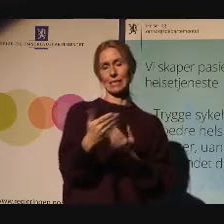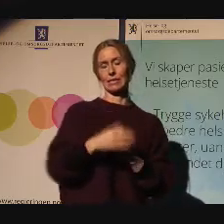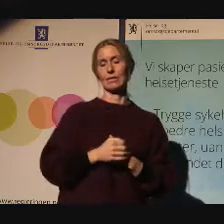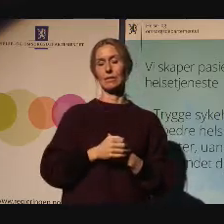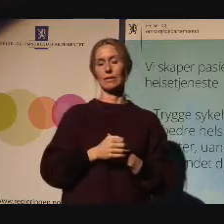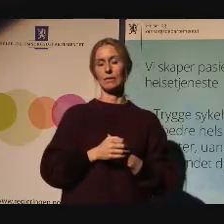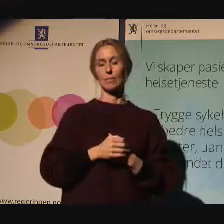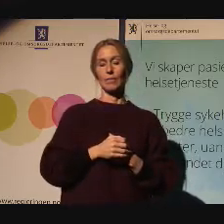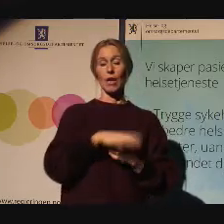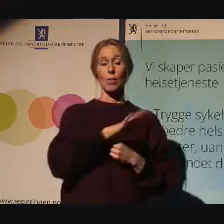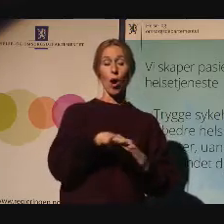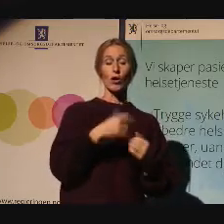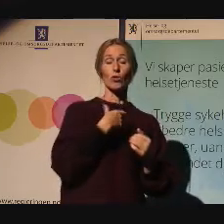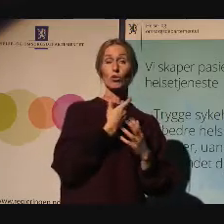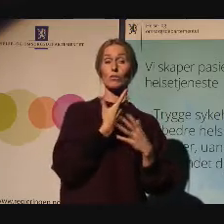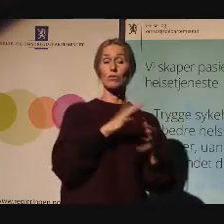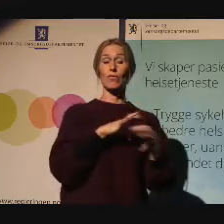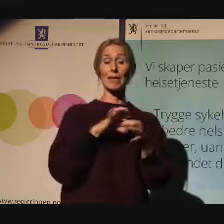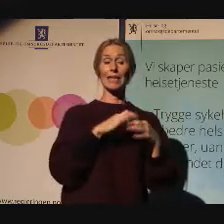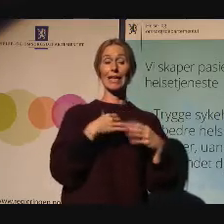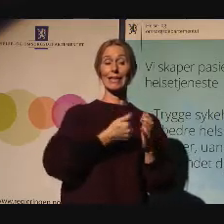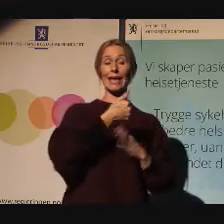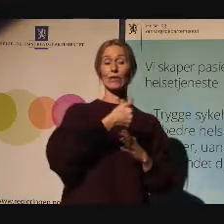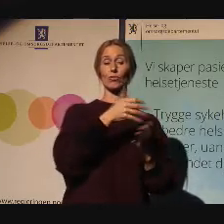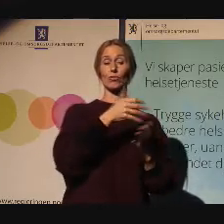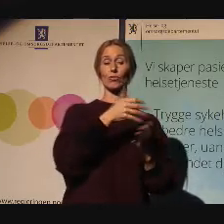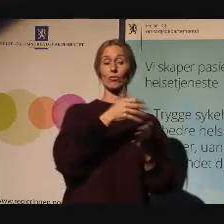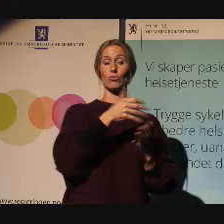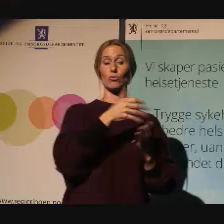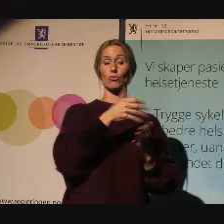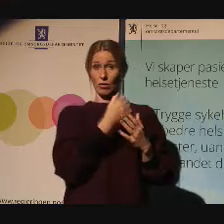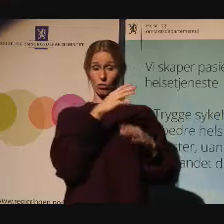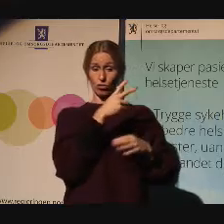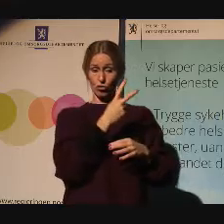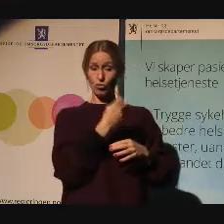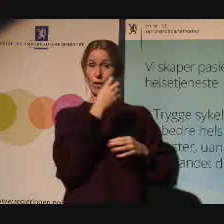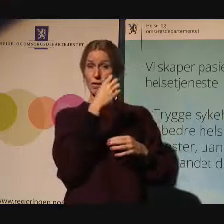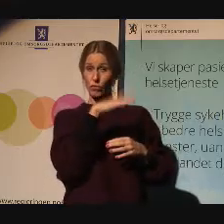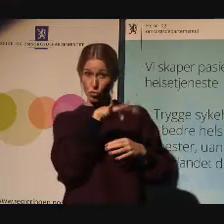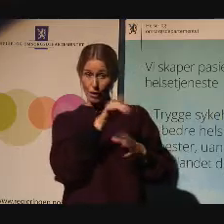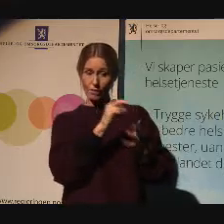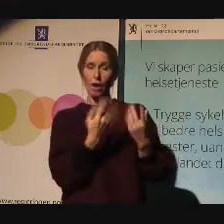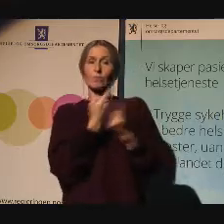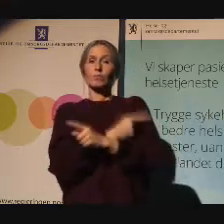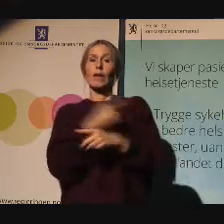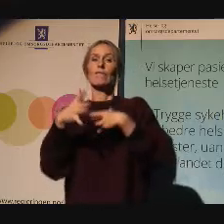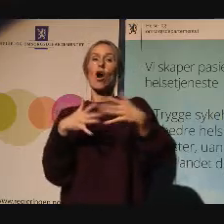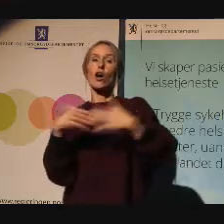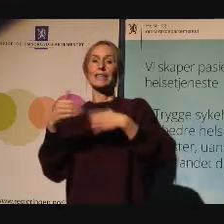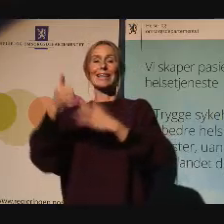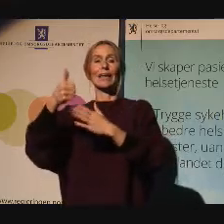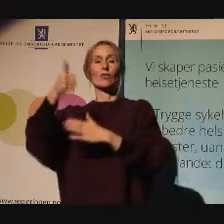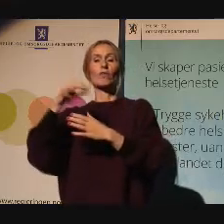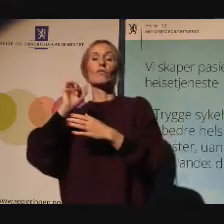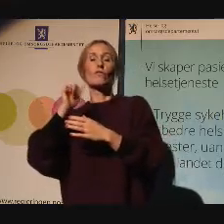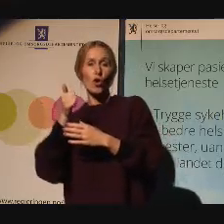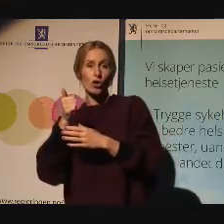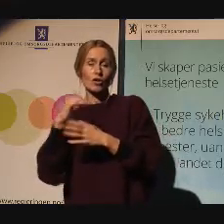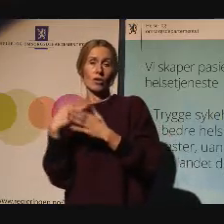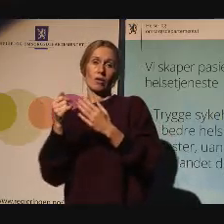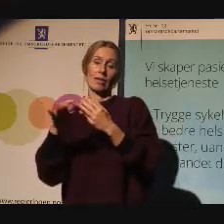Barne- og ungdoms- og familiedirektoratet ble fra 2014 et fagdirektorat også for de kommunale barnevernet.